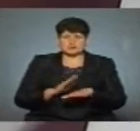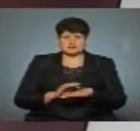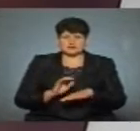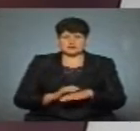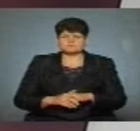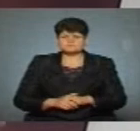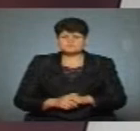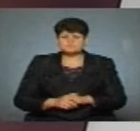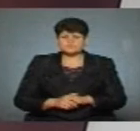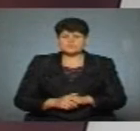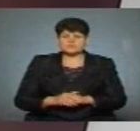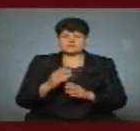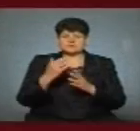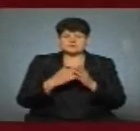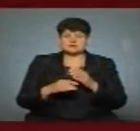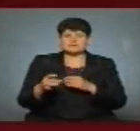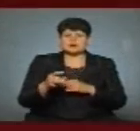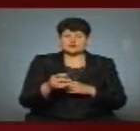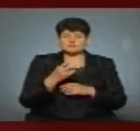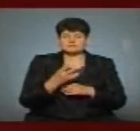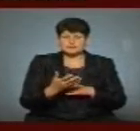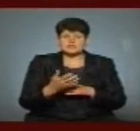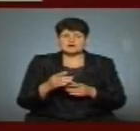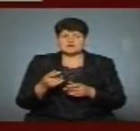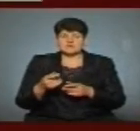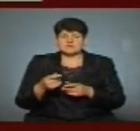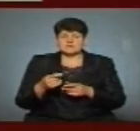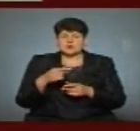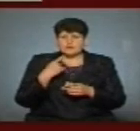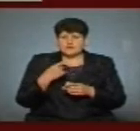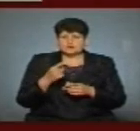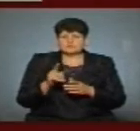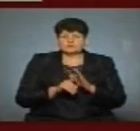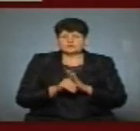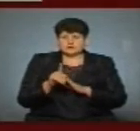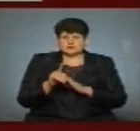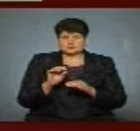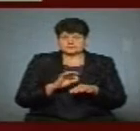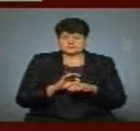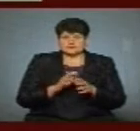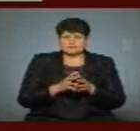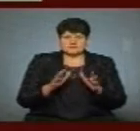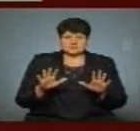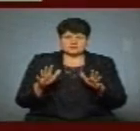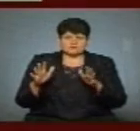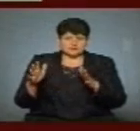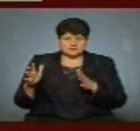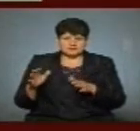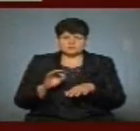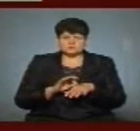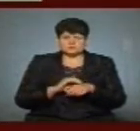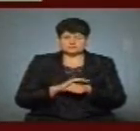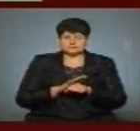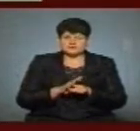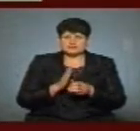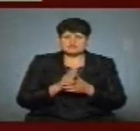COVID-19. Статистика по районах виглядає так. За словами Володимира Паничева, від початку пандемії найбільше випадків COVID-19